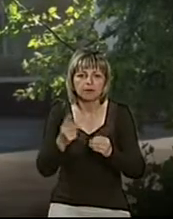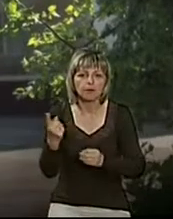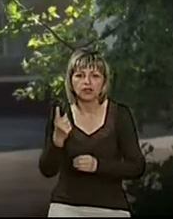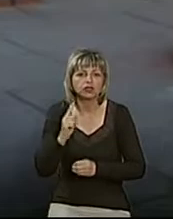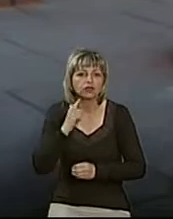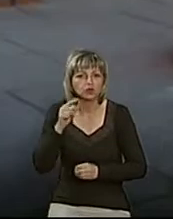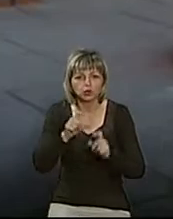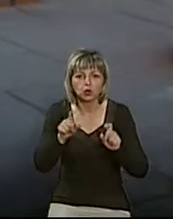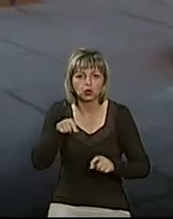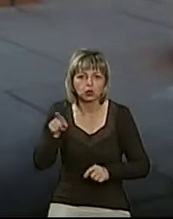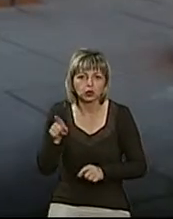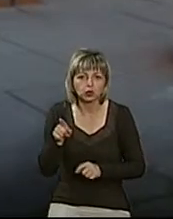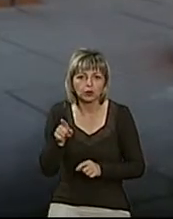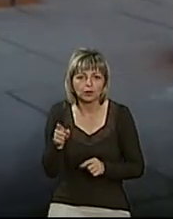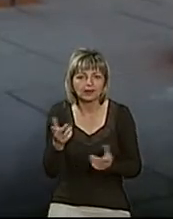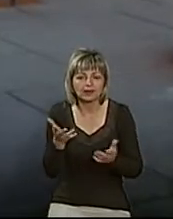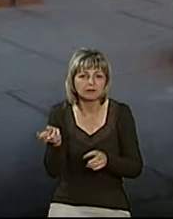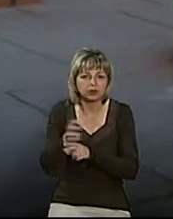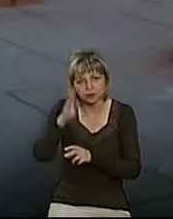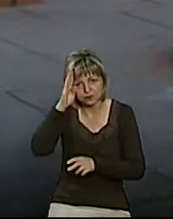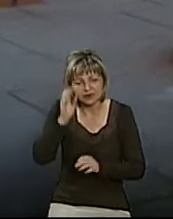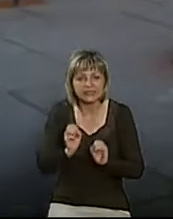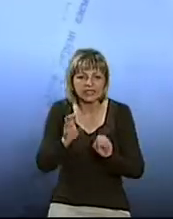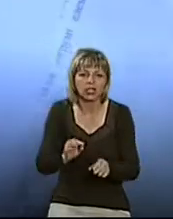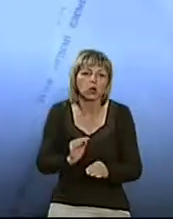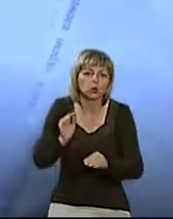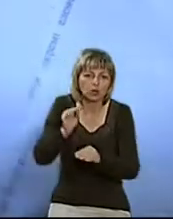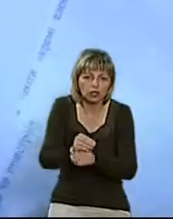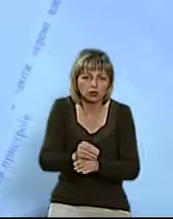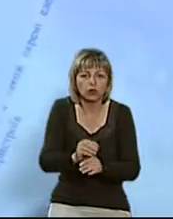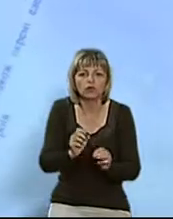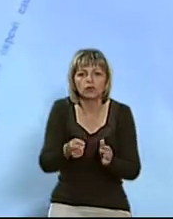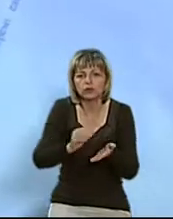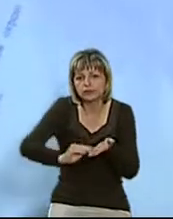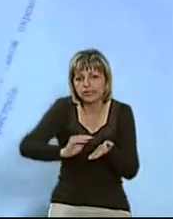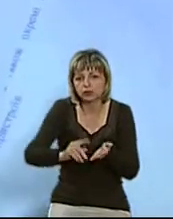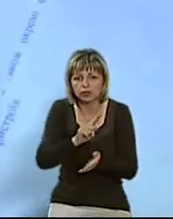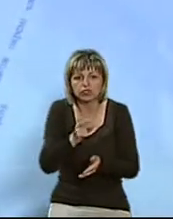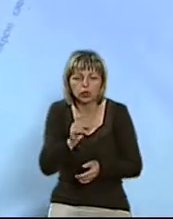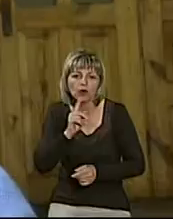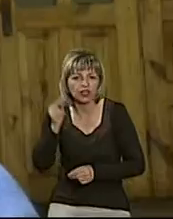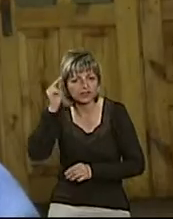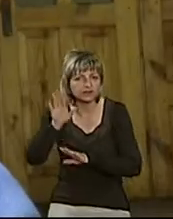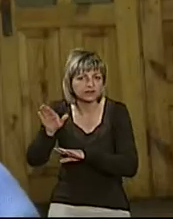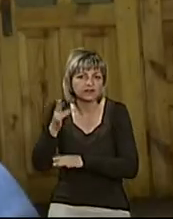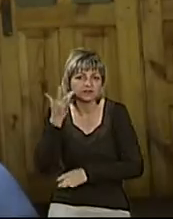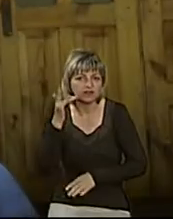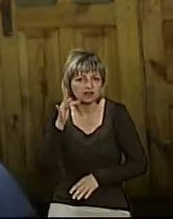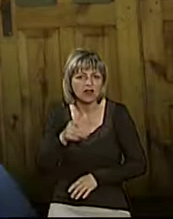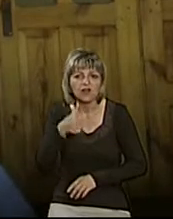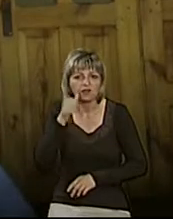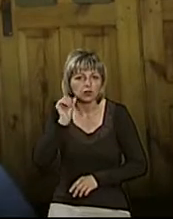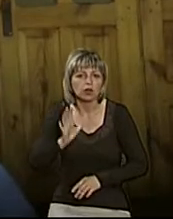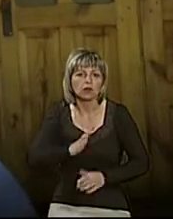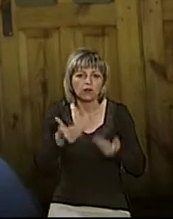Луцької загальноосвітньої школи прийшов Денис Решетник. Каже, здає додаткову сесію ЗНО, бо рік навчався в Америці. Вчора був випускний,